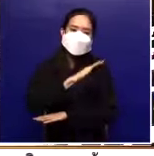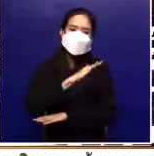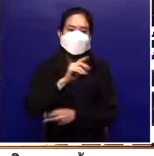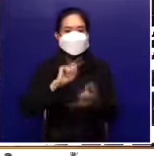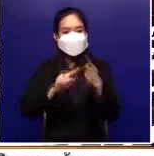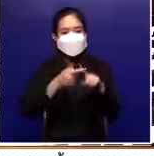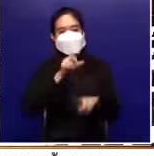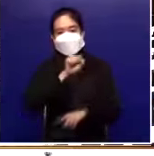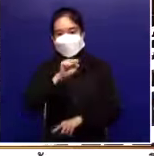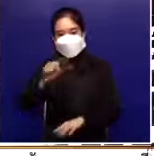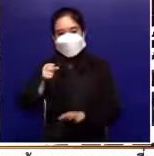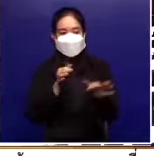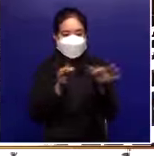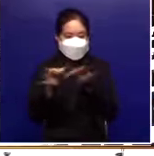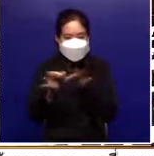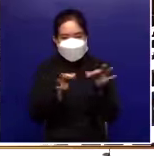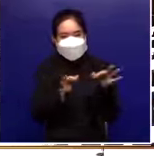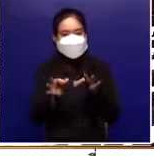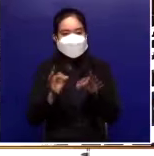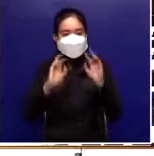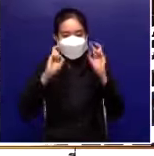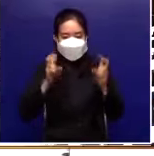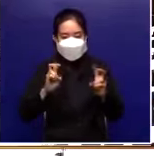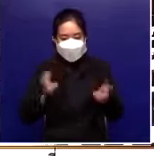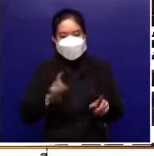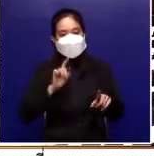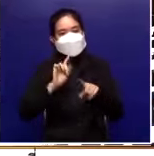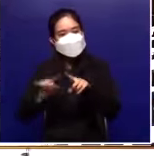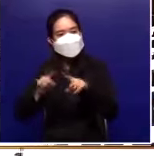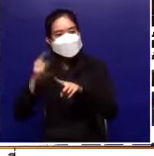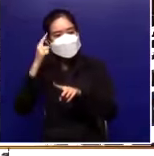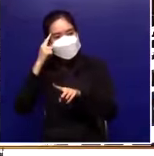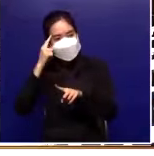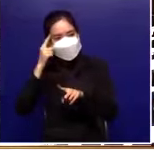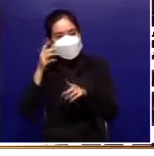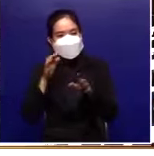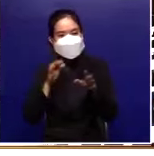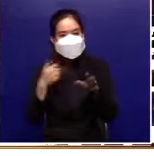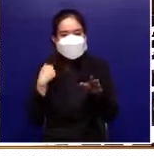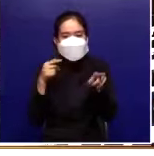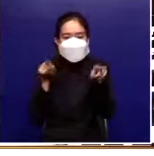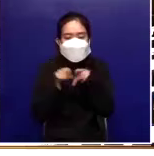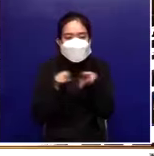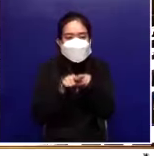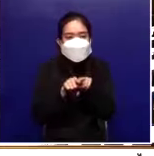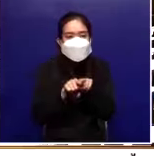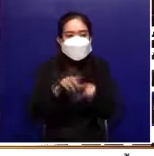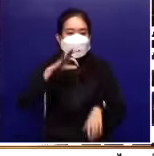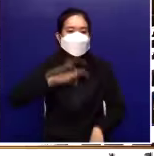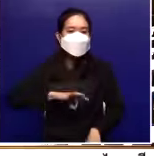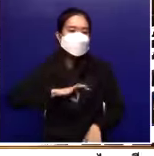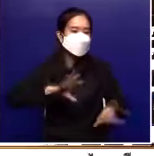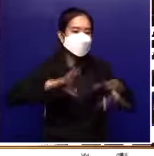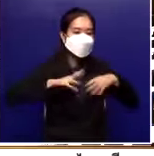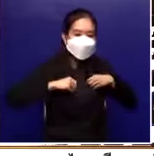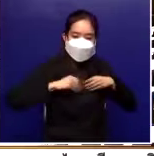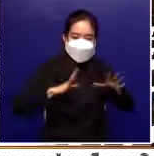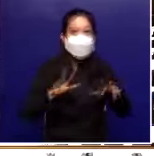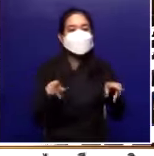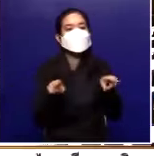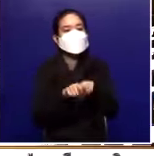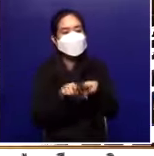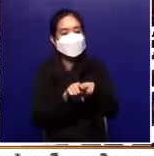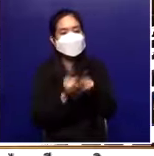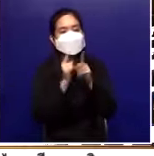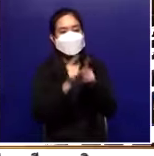ไปค่อนข้างหลากหลายทำท่าเหมือนจะว่าไปในทิศทางเดียวกันก็คือไม่เห็นชอบกับร่างพระราชบัญญัติ